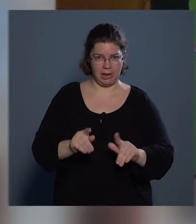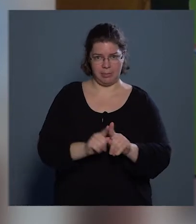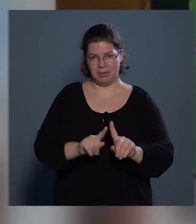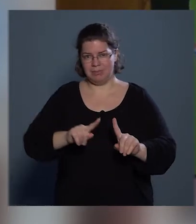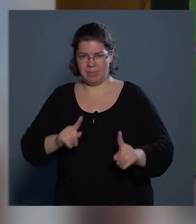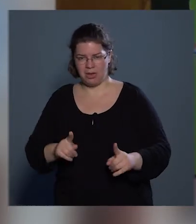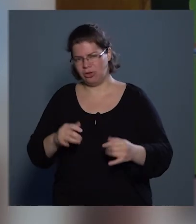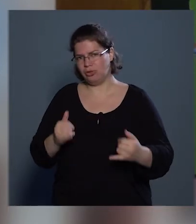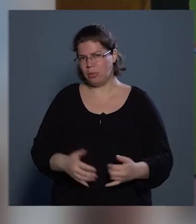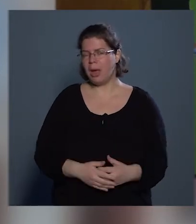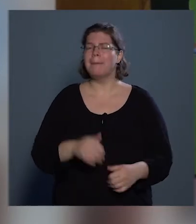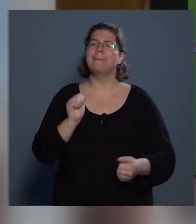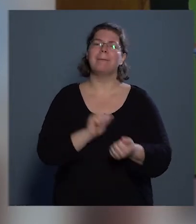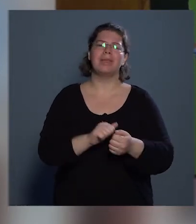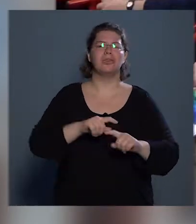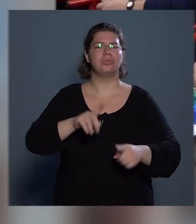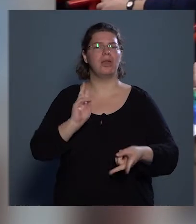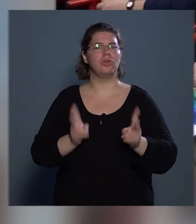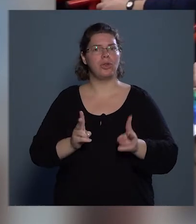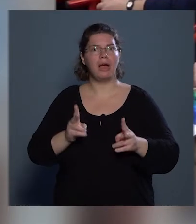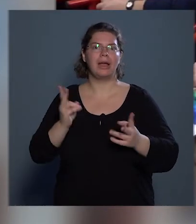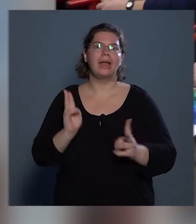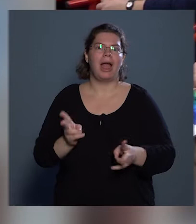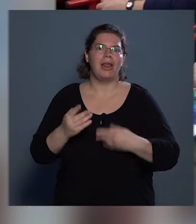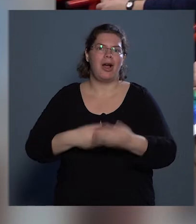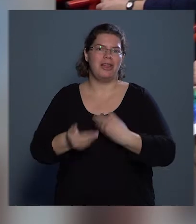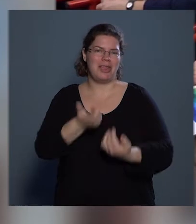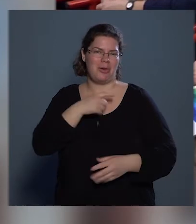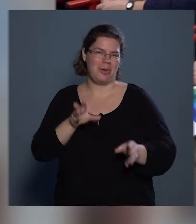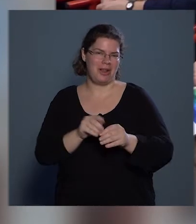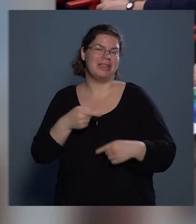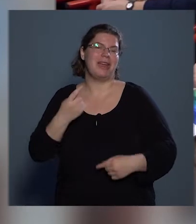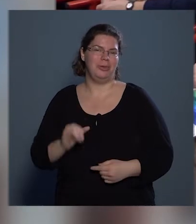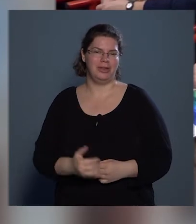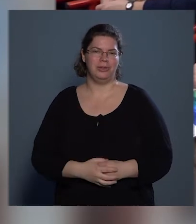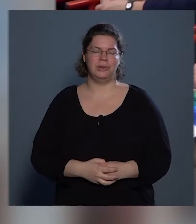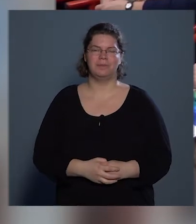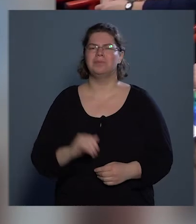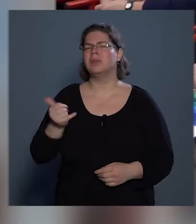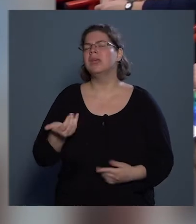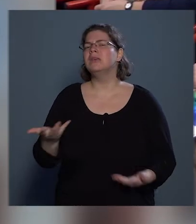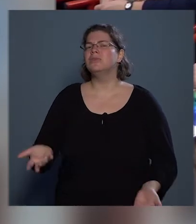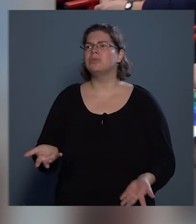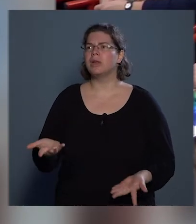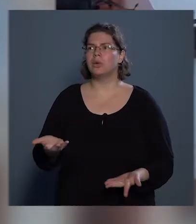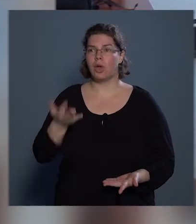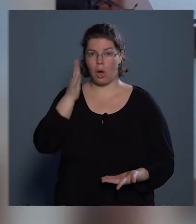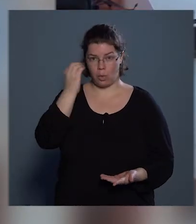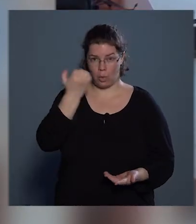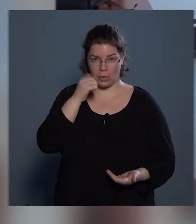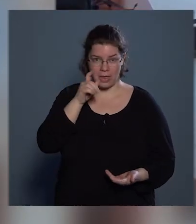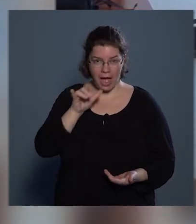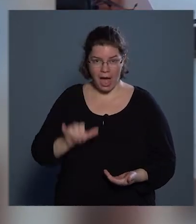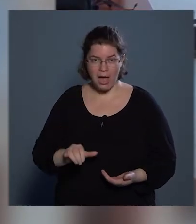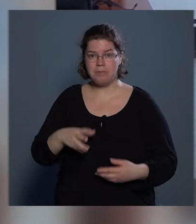Biztosan másképp kell tanítani, haladni kell a korral, nekünk is. És vajon Kodály módszerei, a Kodály módszer